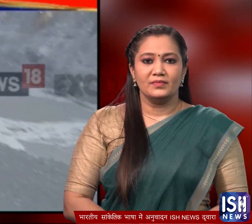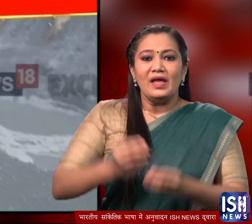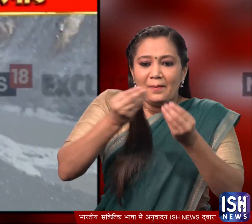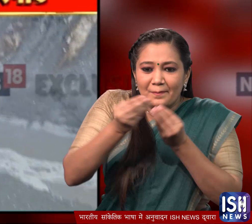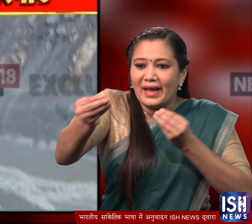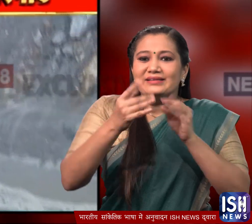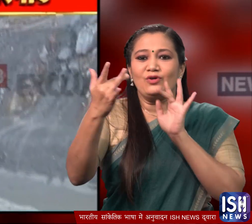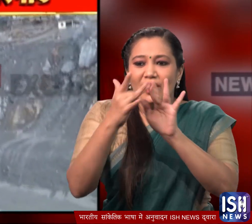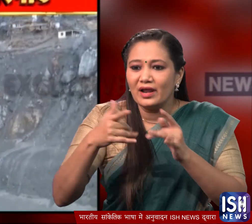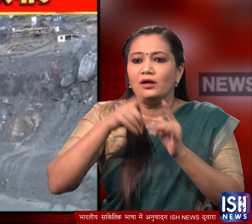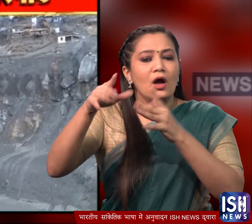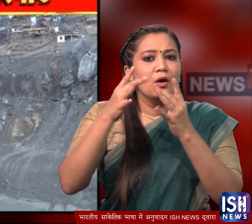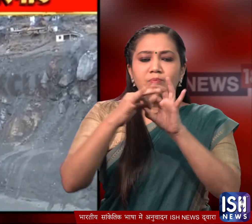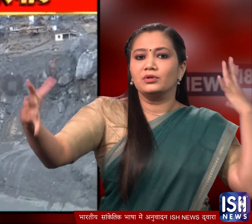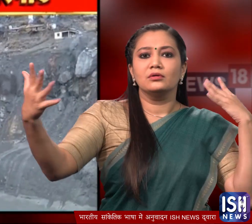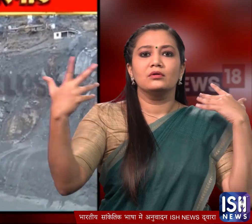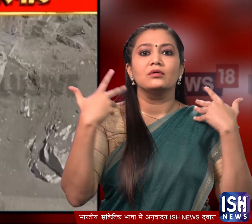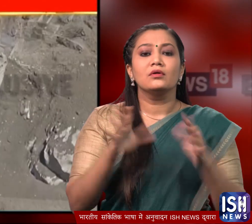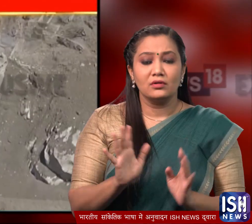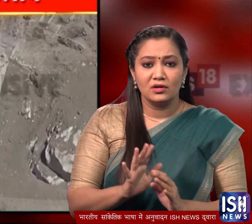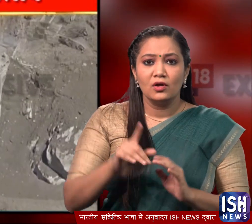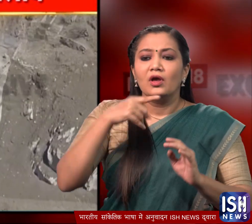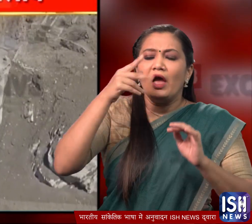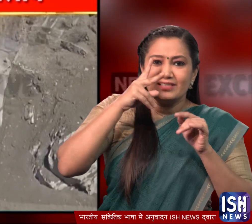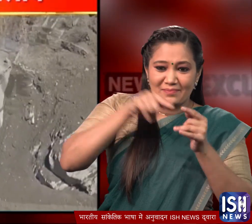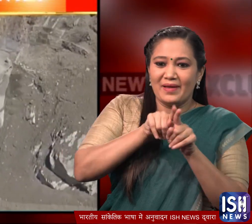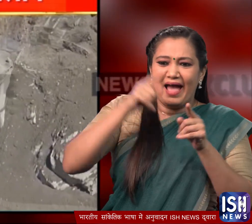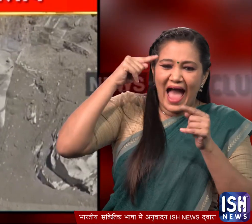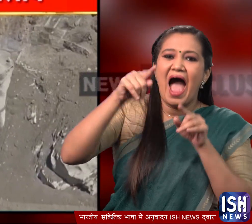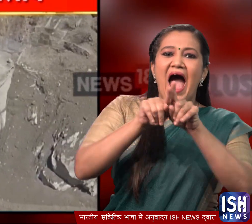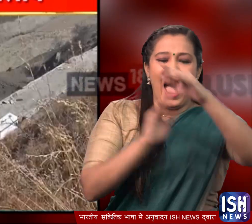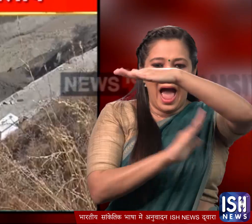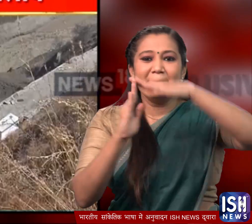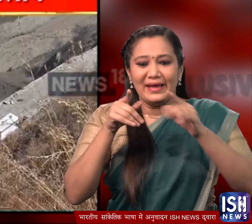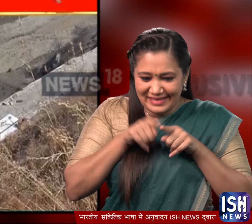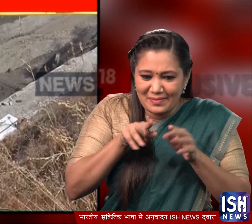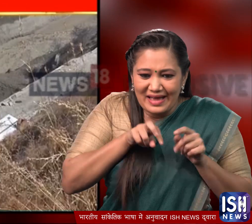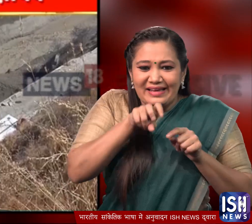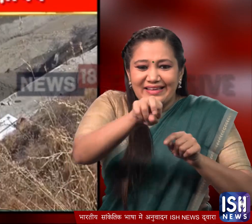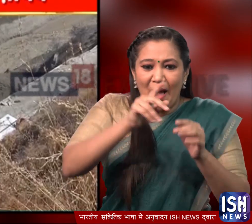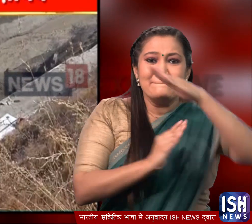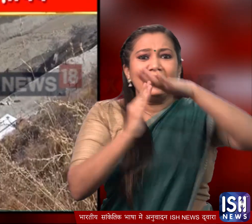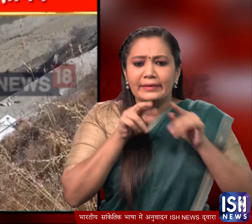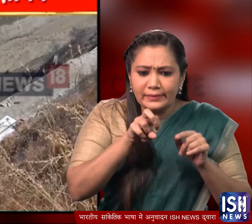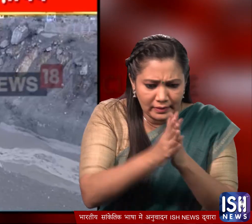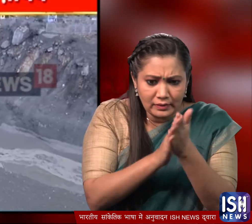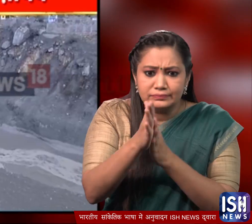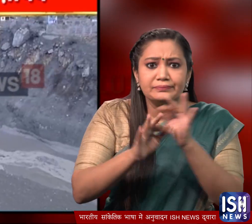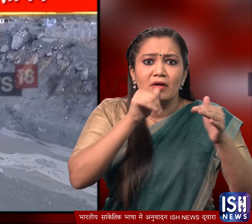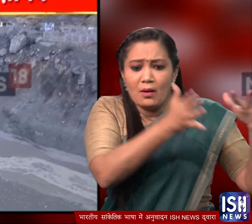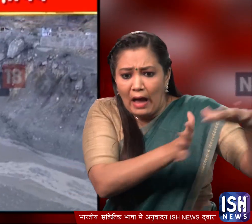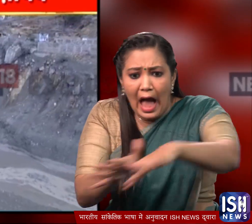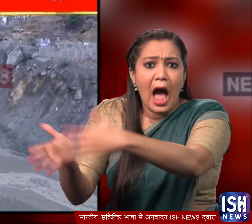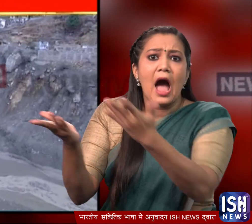और उनका आसपास के इलाकों से संपर्क पूरी तरह टूट गया। देखने वाले भरोसा तक नहीं कर पाए कि जिस जगह गांव से निकलने का पुल हुआ करता था अब